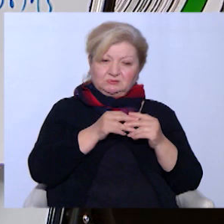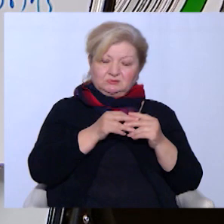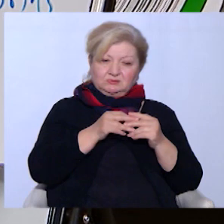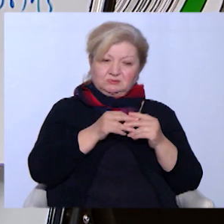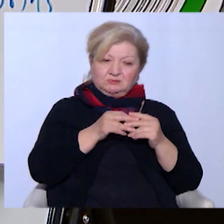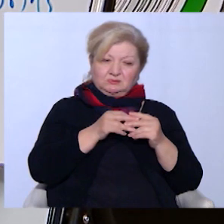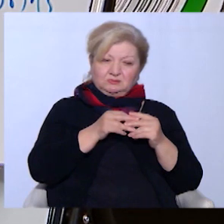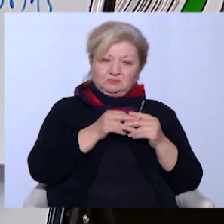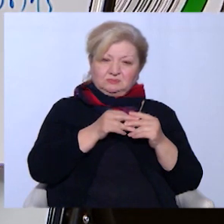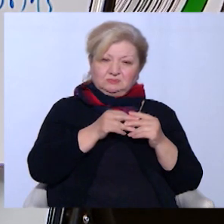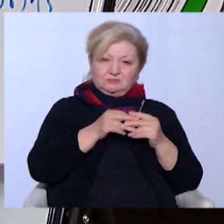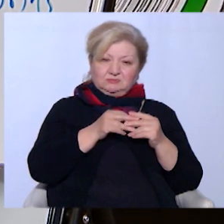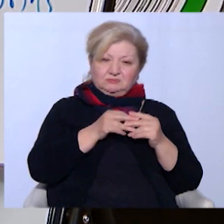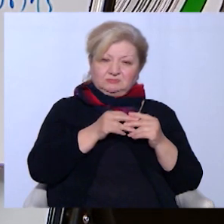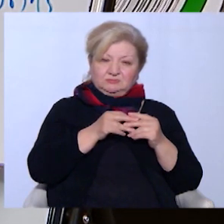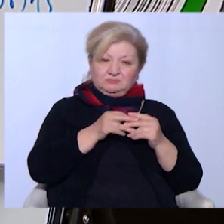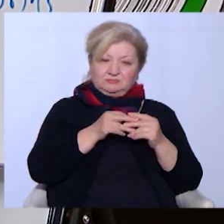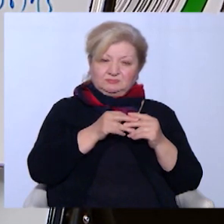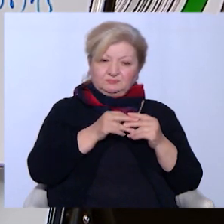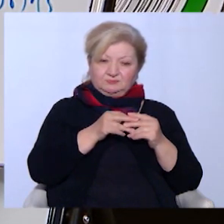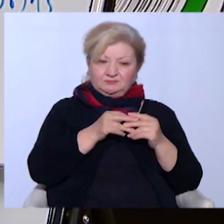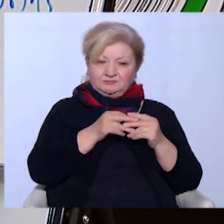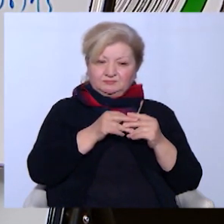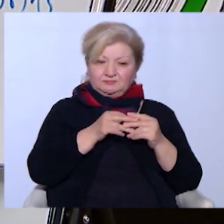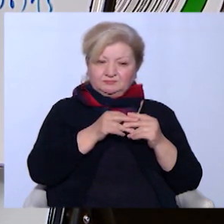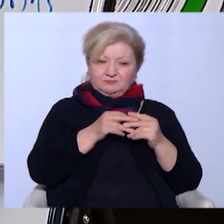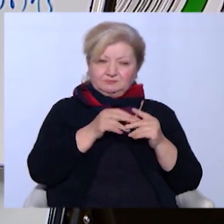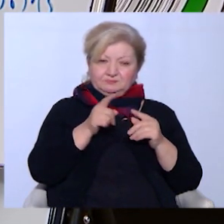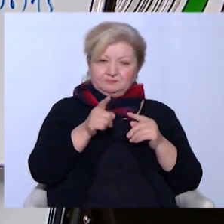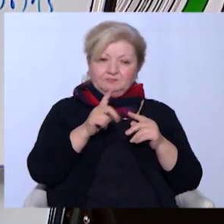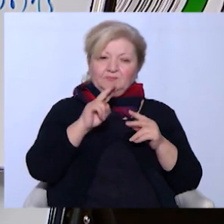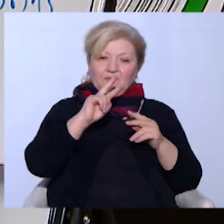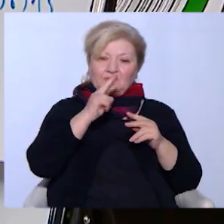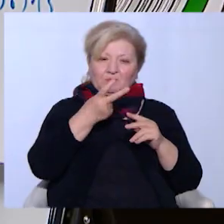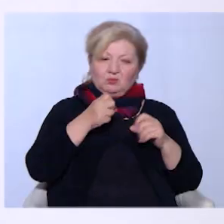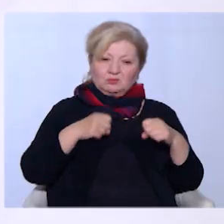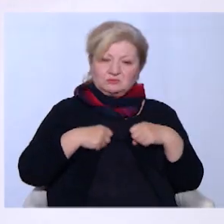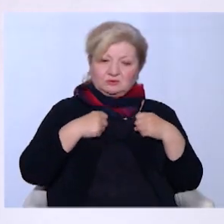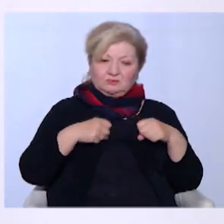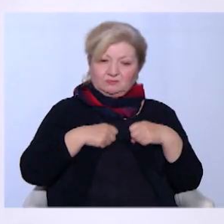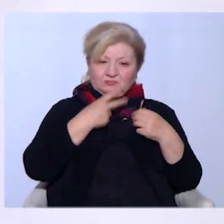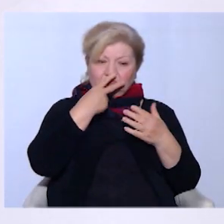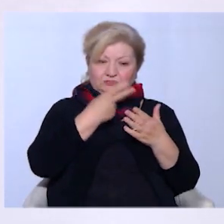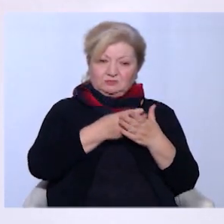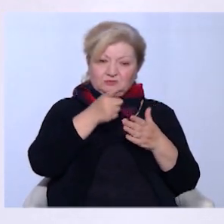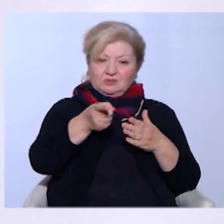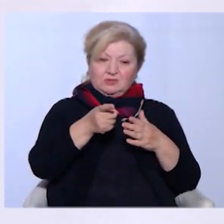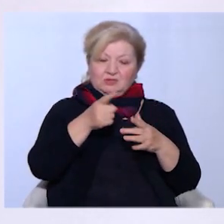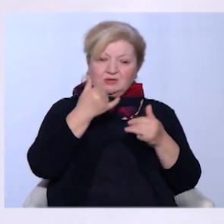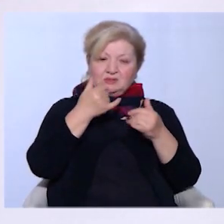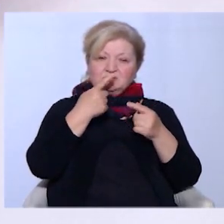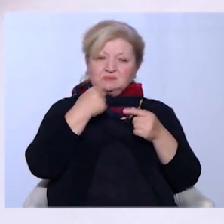ქიმიურ ელემენტ რკინას. ელემენტი ჩავსვათ ახლა, შეიცავს ელემენტ რკინას.